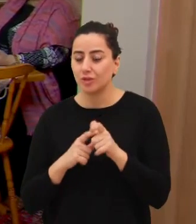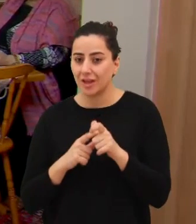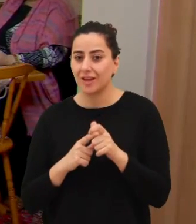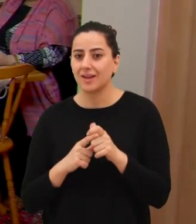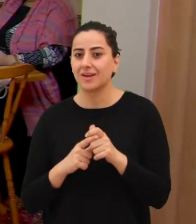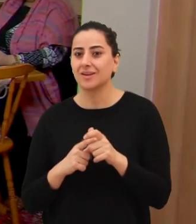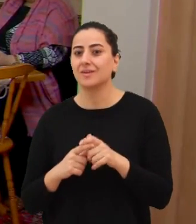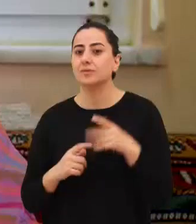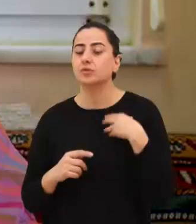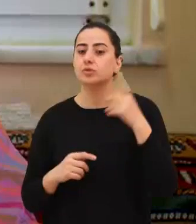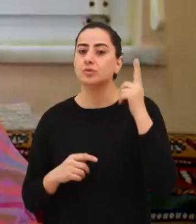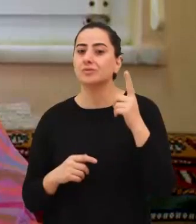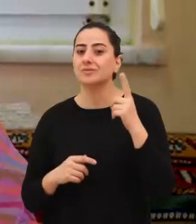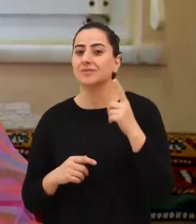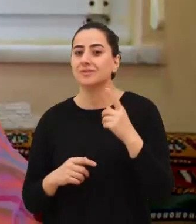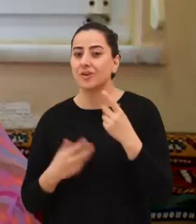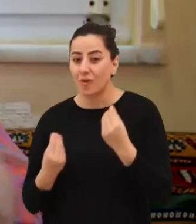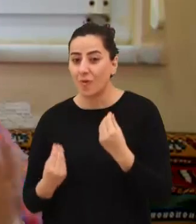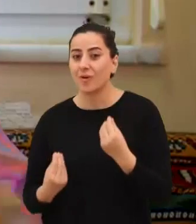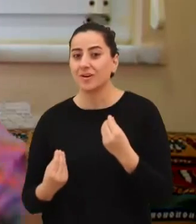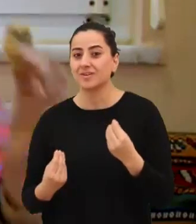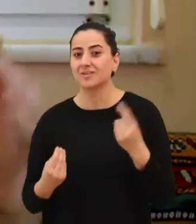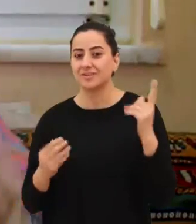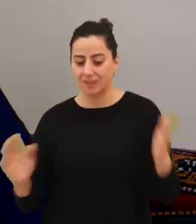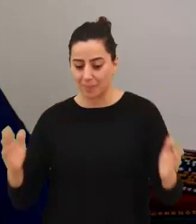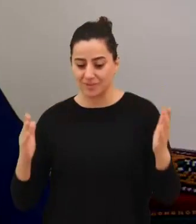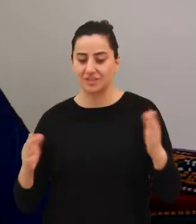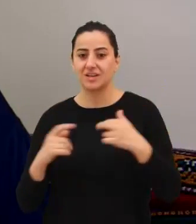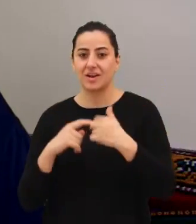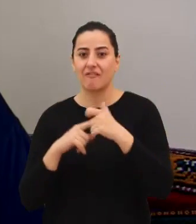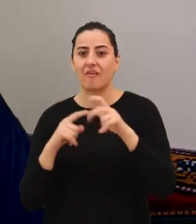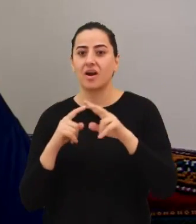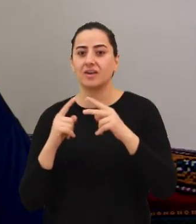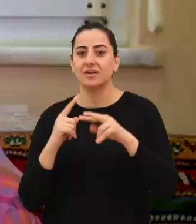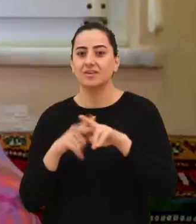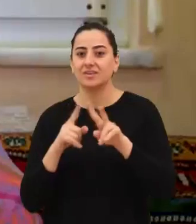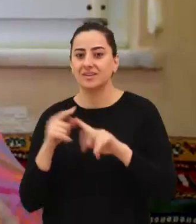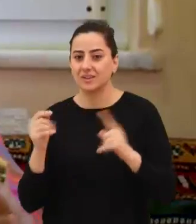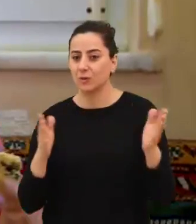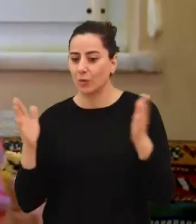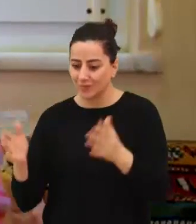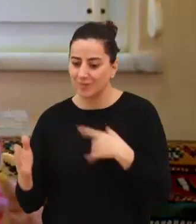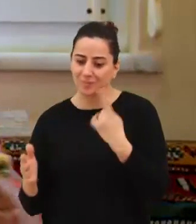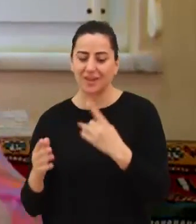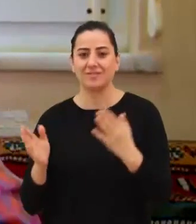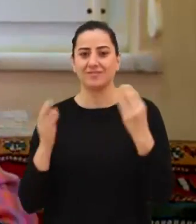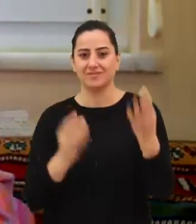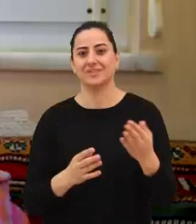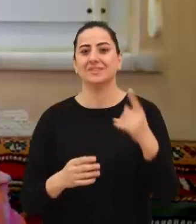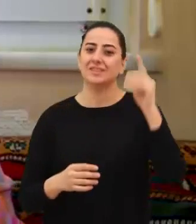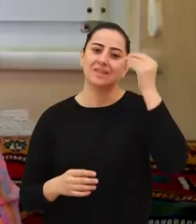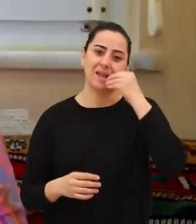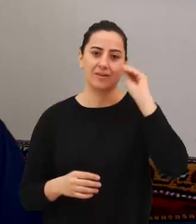Deniz'de benim senin gibi kankam var. Necip kardeşim. O iki tepsi revani göndermiş. Haşhaş revani. Onun bir tanesini sana veririm ben. Götürürsün